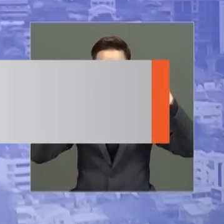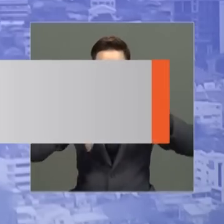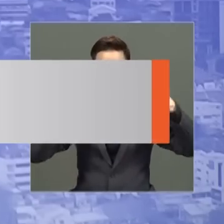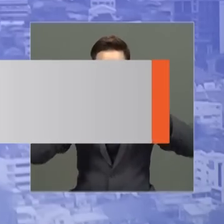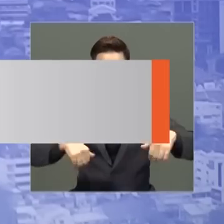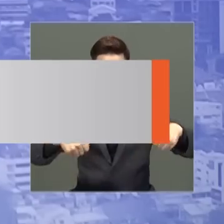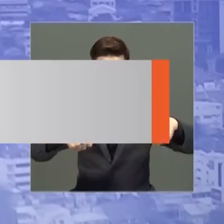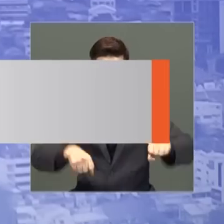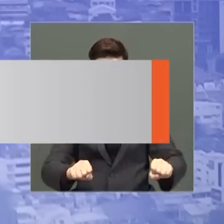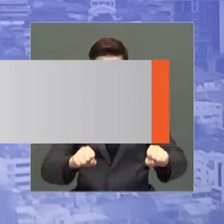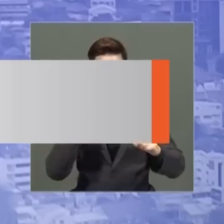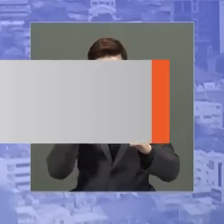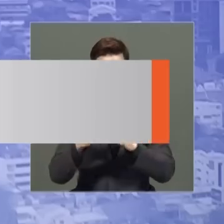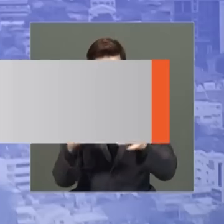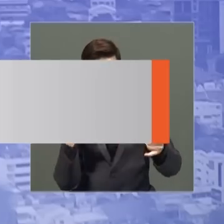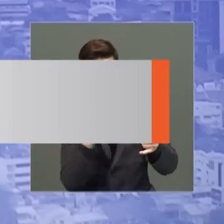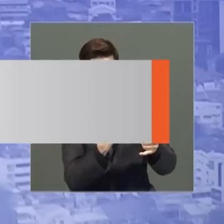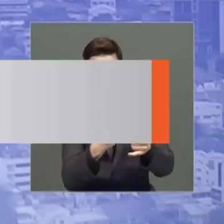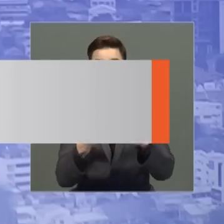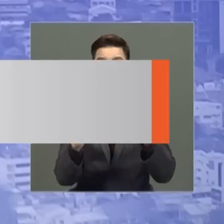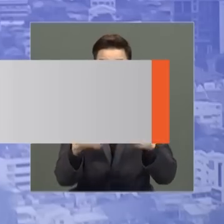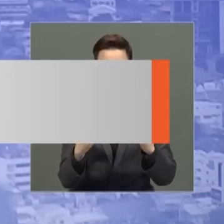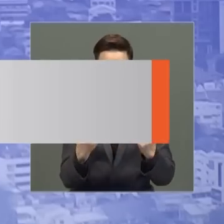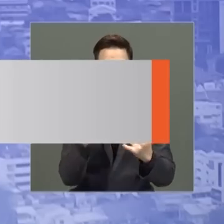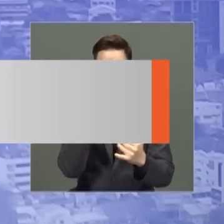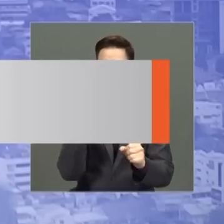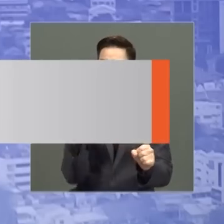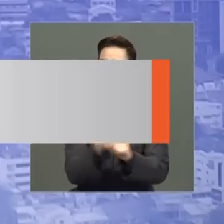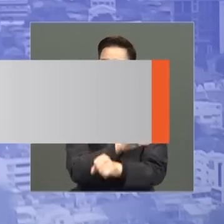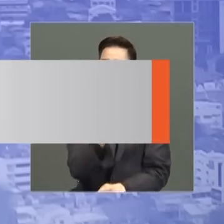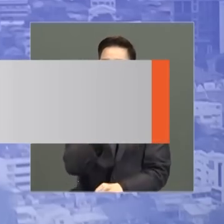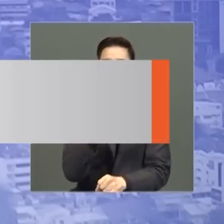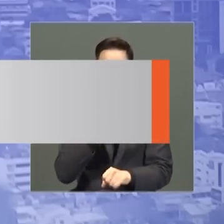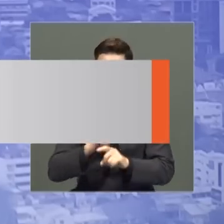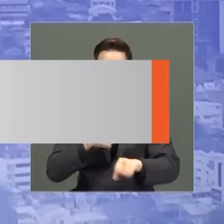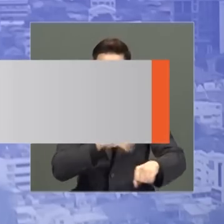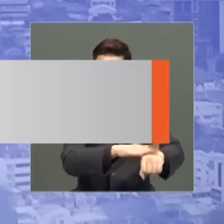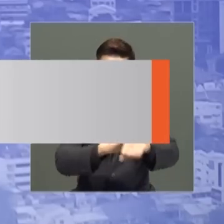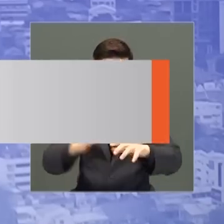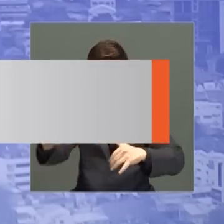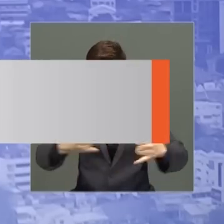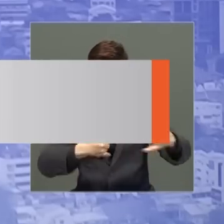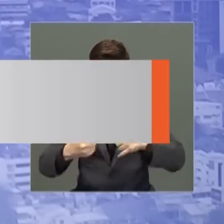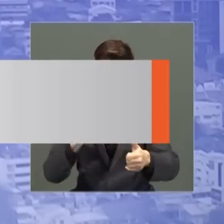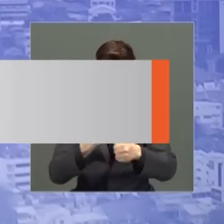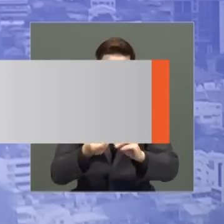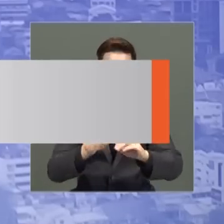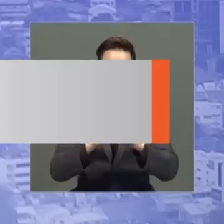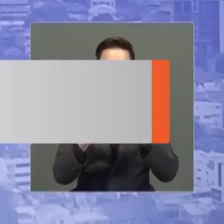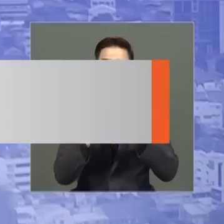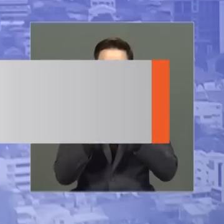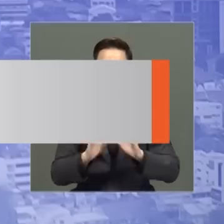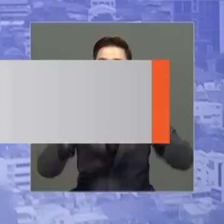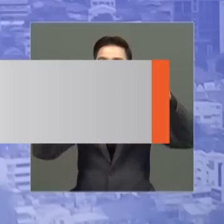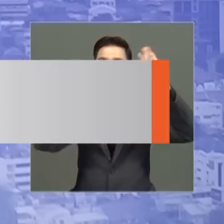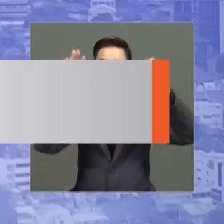ค์ต่างๆเนี่ยมารับบริการฉีดวัคซีนยังไม่ทั่วถึงแต่จะพยายามทำให้เร็วที่สุดนะคะรวมทั้งบุคลากร